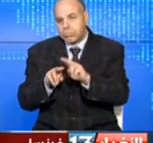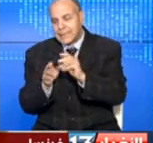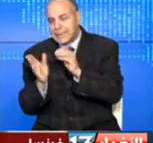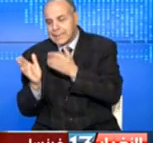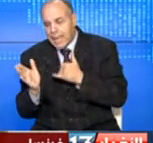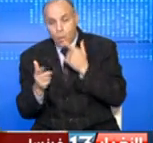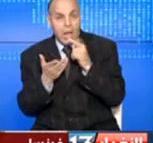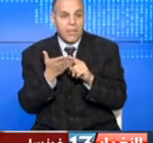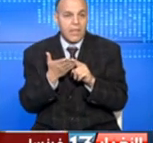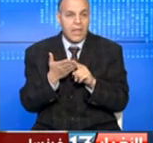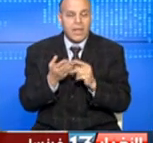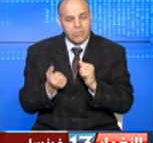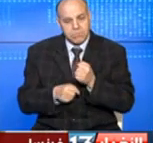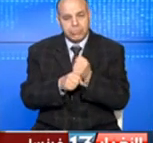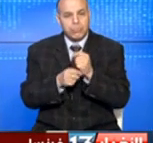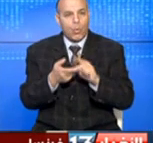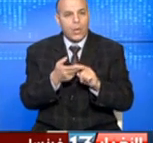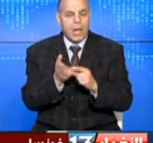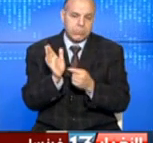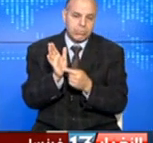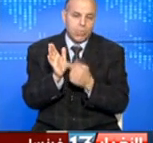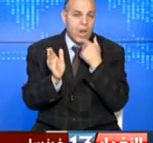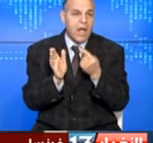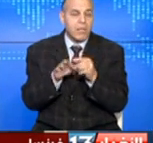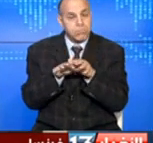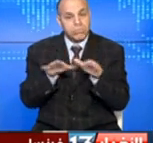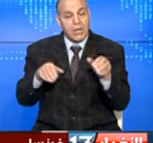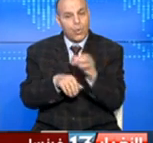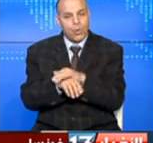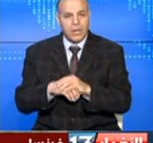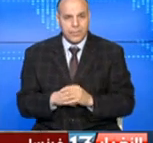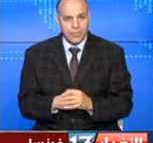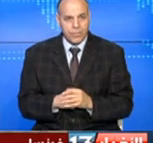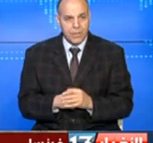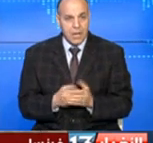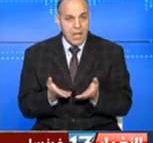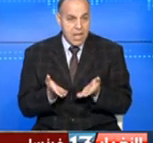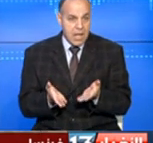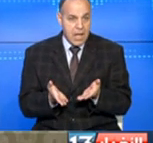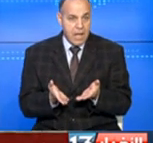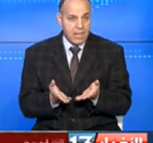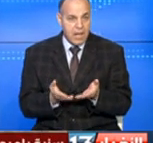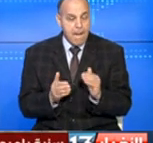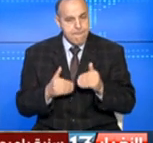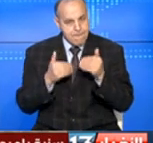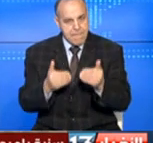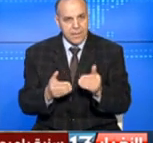الصحية وتحسين نوعية الخدمات المقدمة في ظل انتشار فيروس كورونا. هذا صار معناتها ما يصير كان